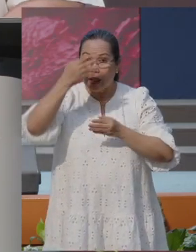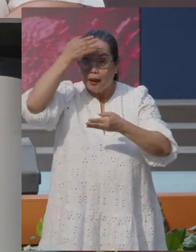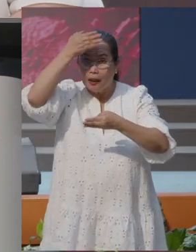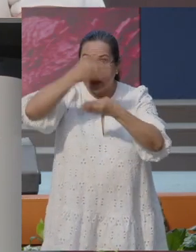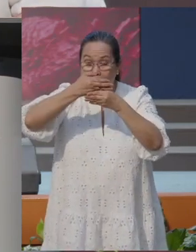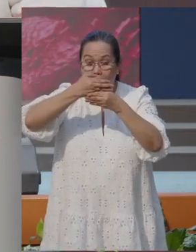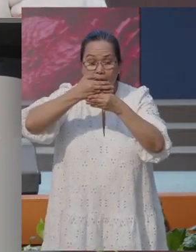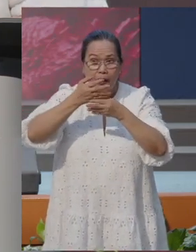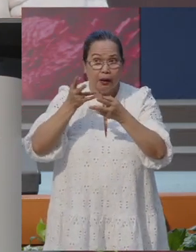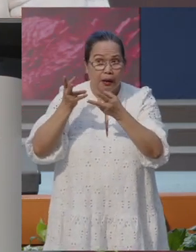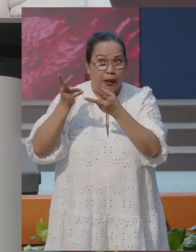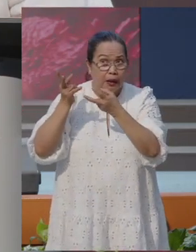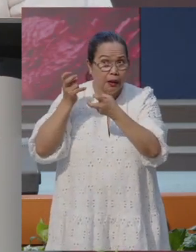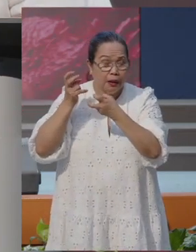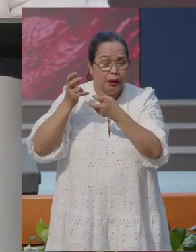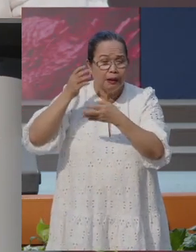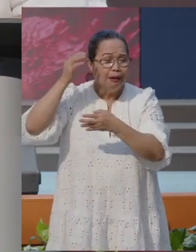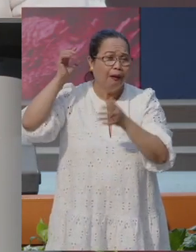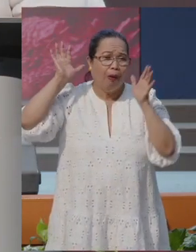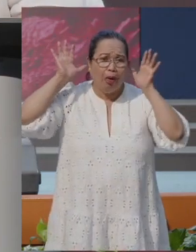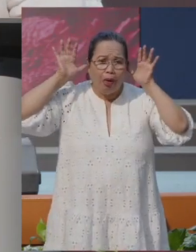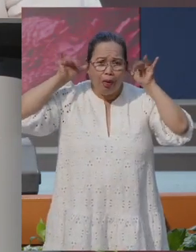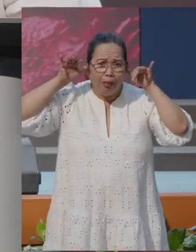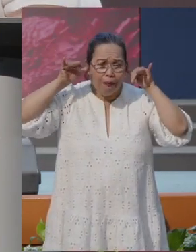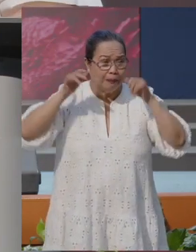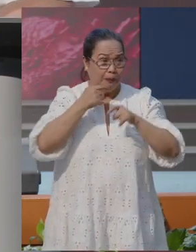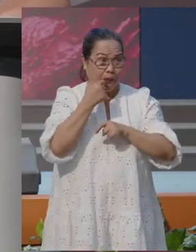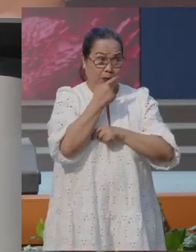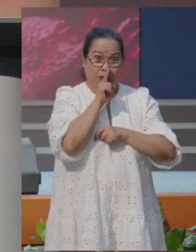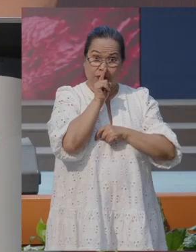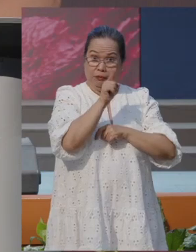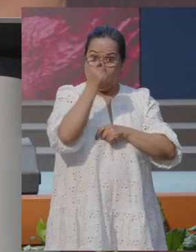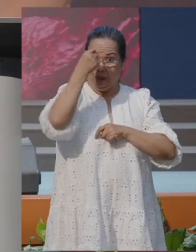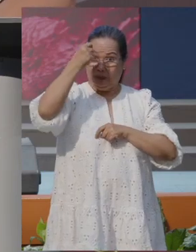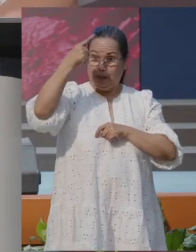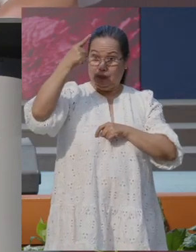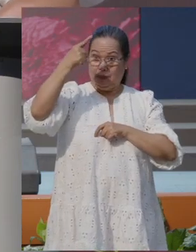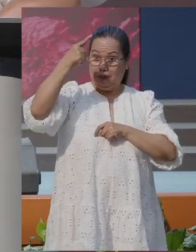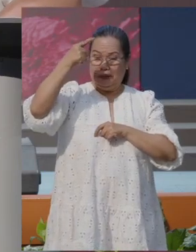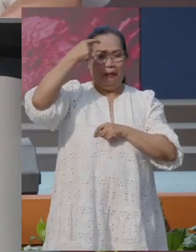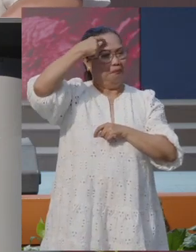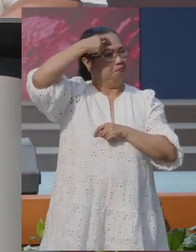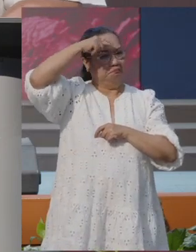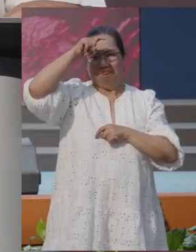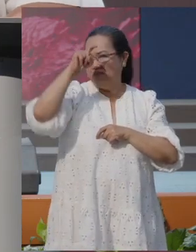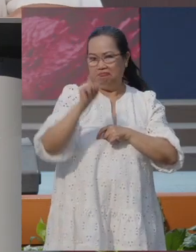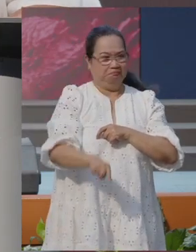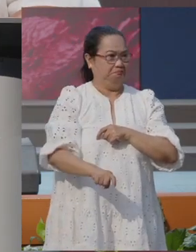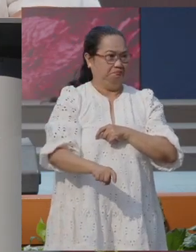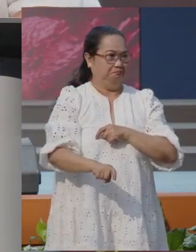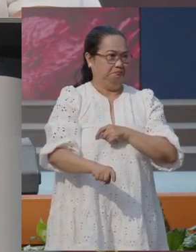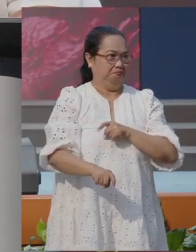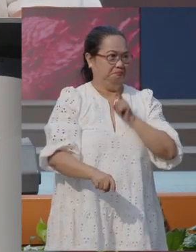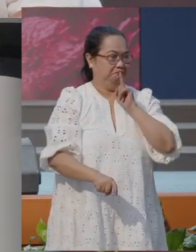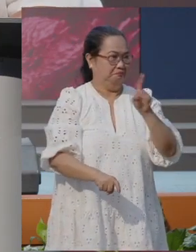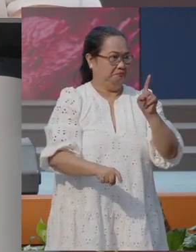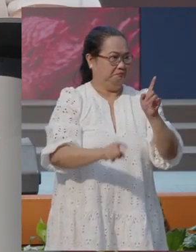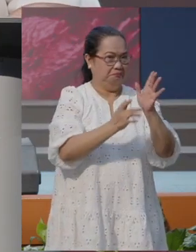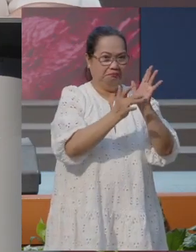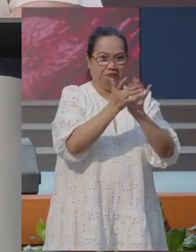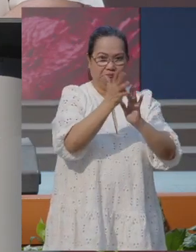and hearing they do not hear, nor do they understand." Tapos pinaliwanag ni Jesus, in